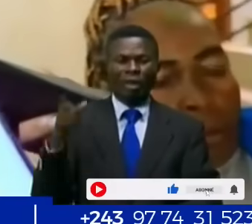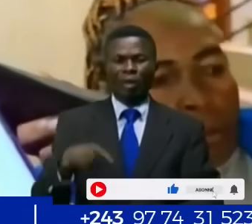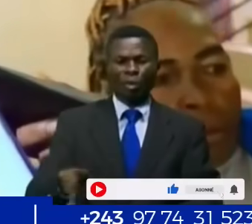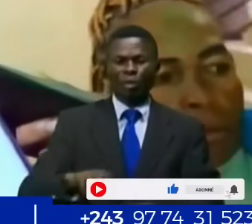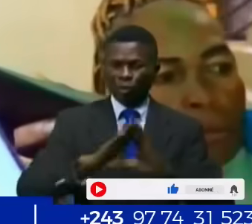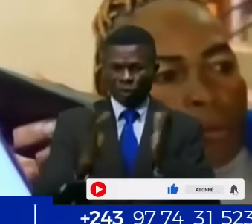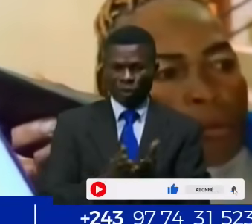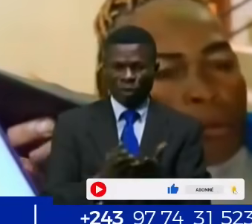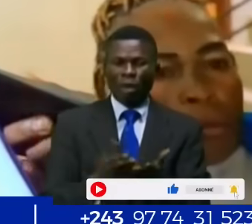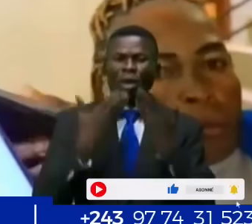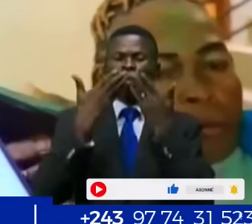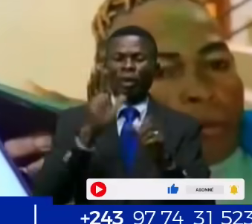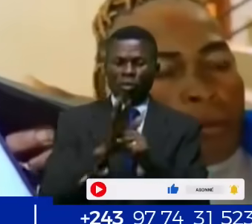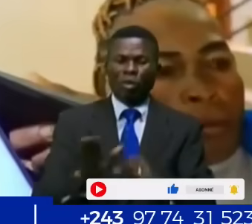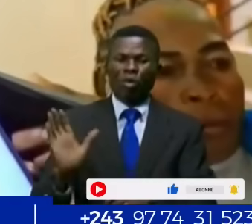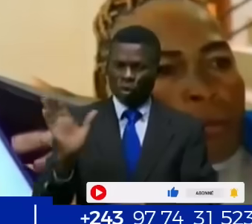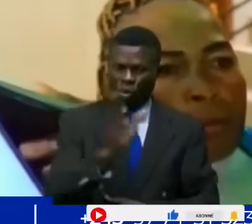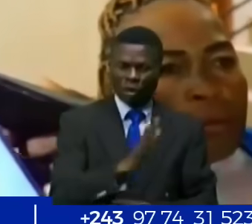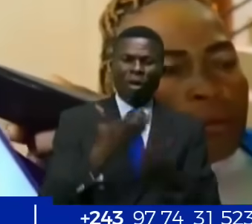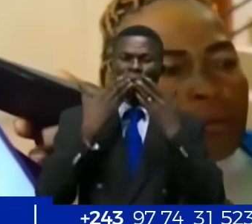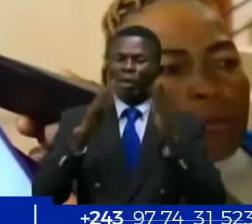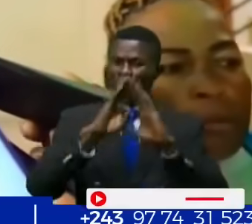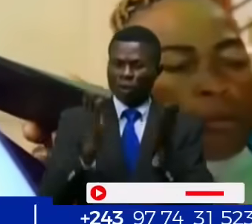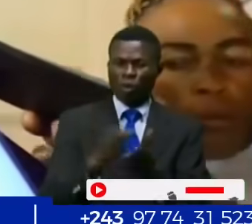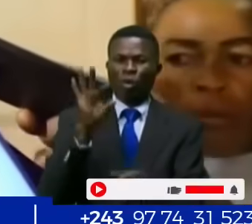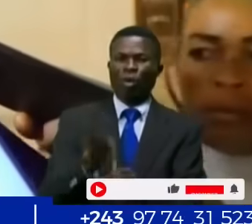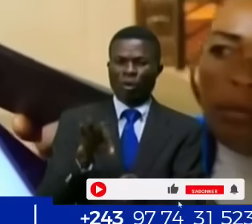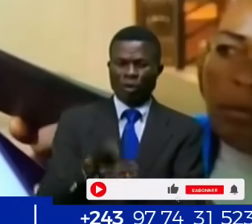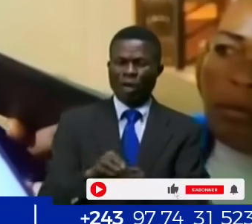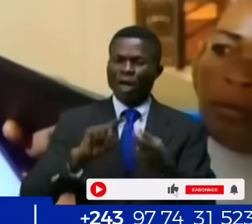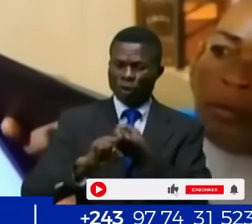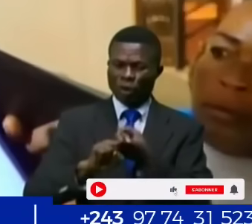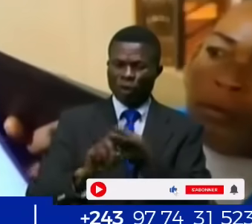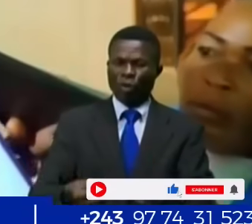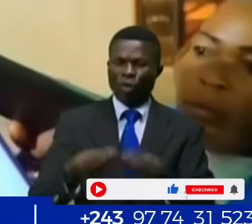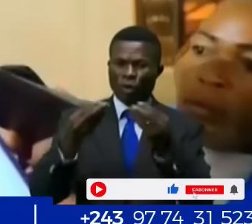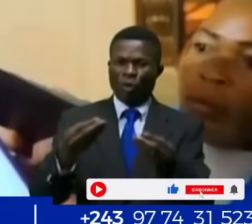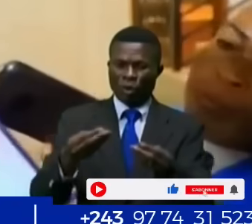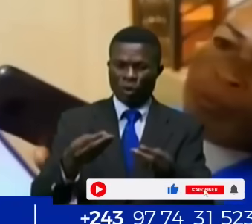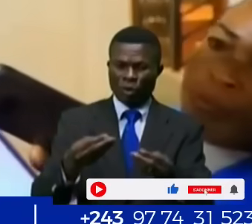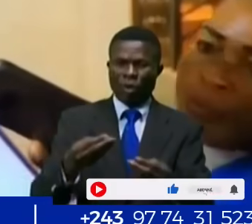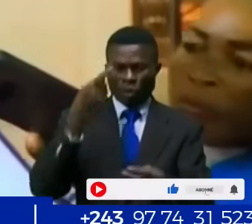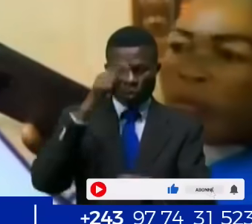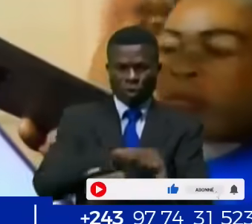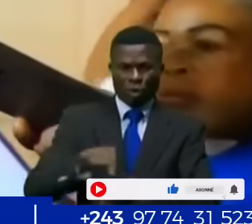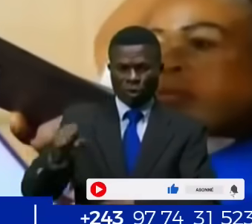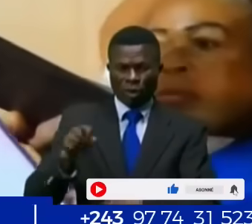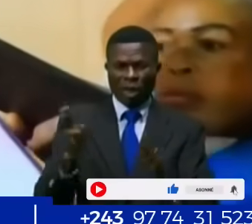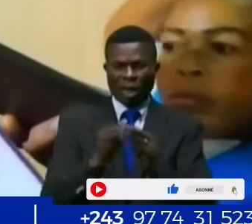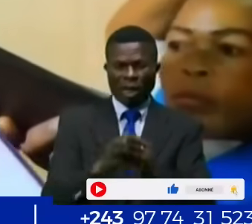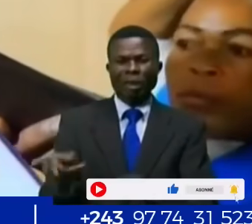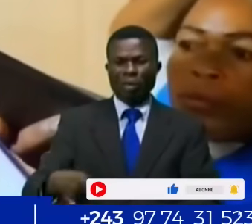pour leur élection, mais aussi les remercier pour le vote de confiance qu'ils ont accordé aux 5 membres du bureau. Comme Assemblée